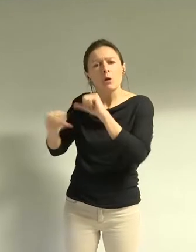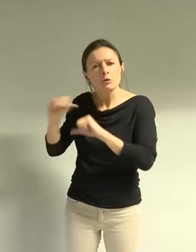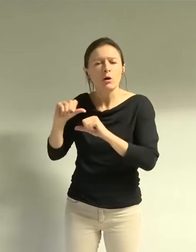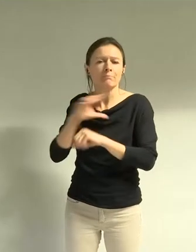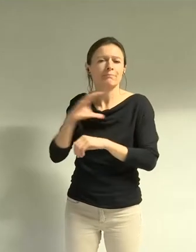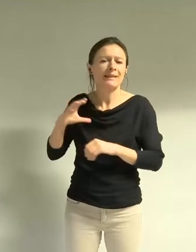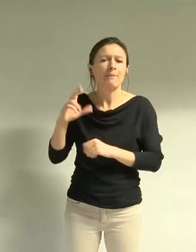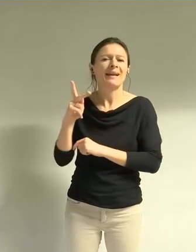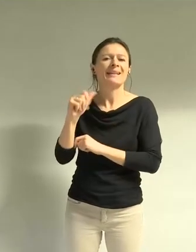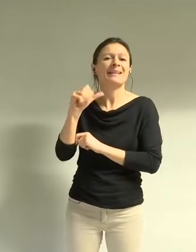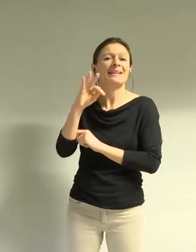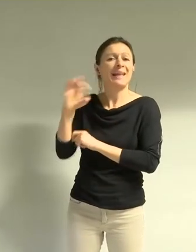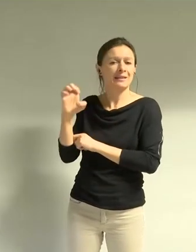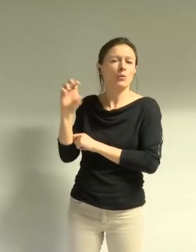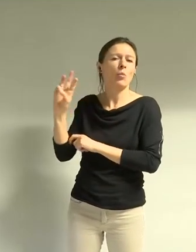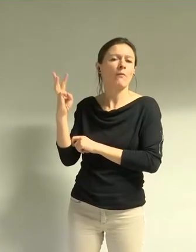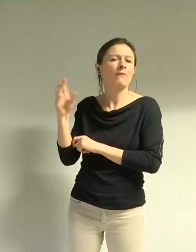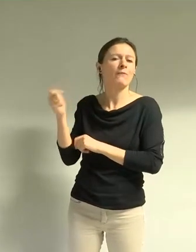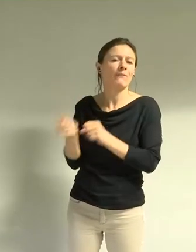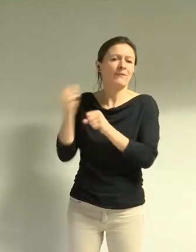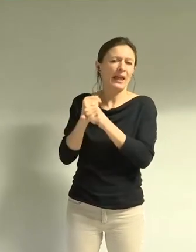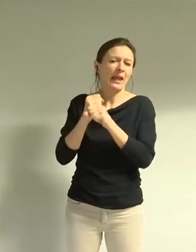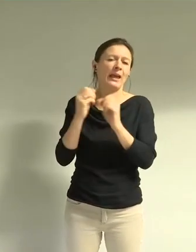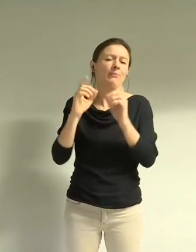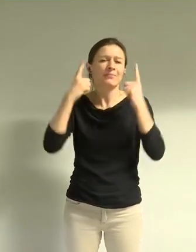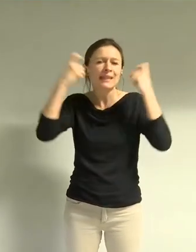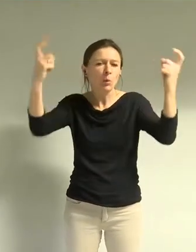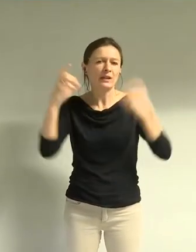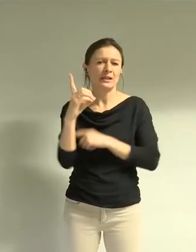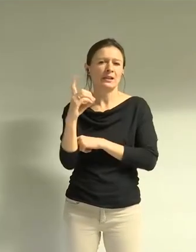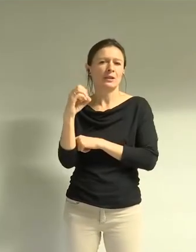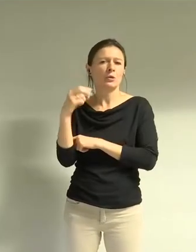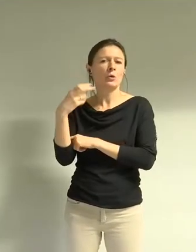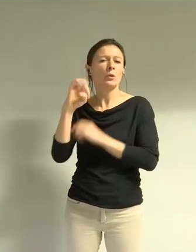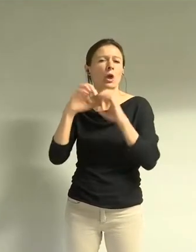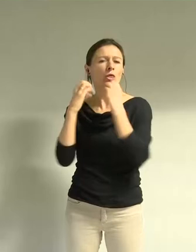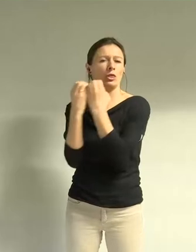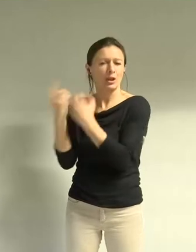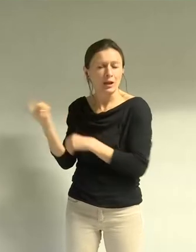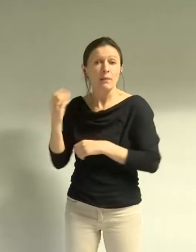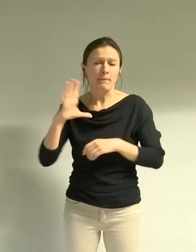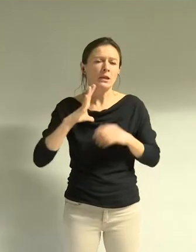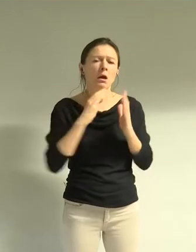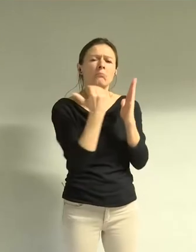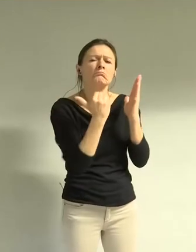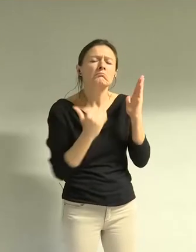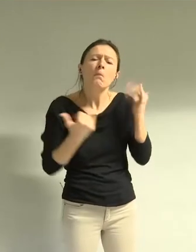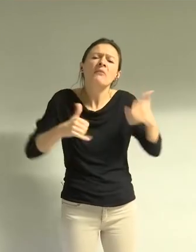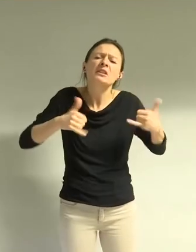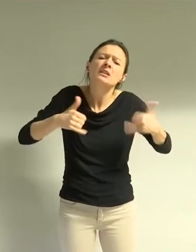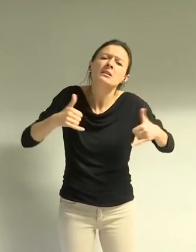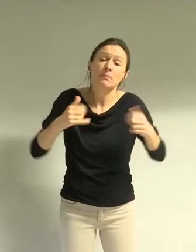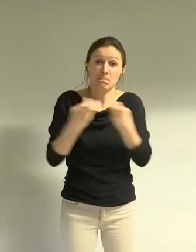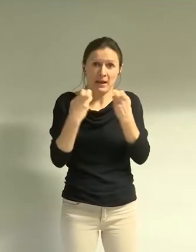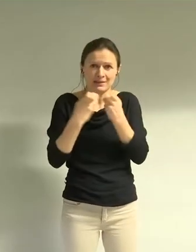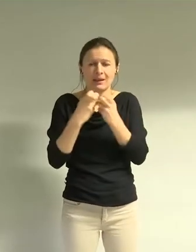le serena et l'ademe qui mène de toute façon déjà des réflexions en ce sens je note le serema notamment ceux là qui sont de résilience qui a été